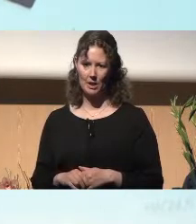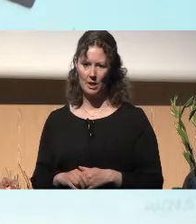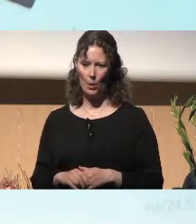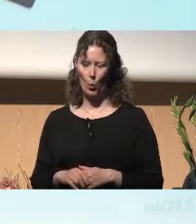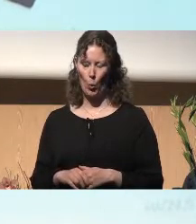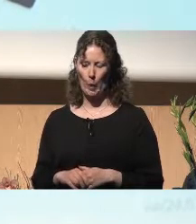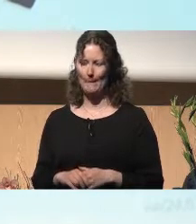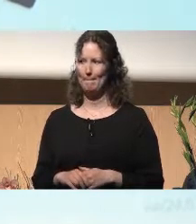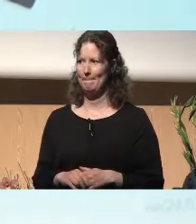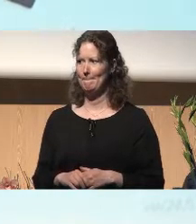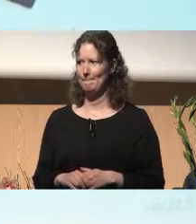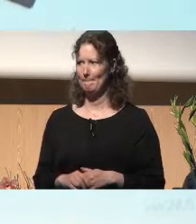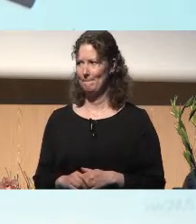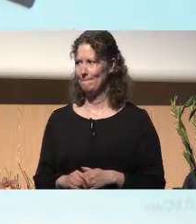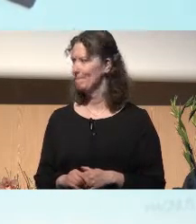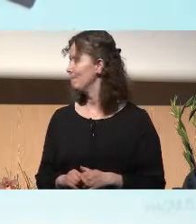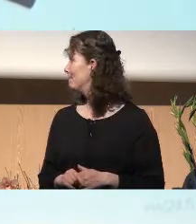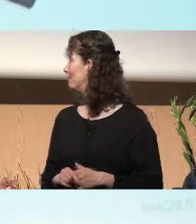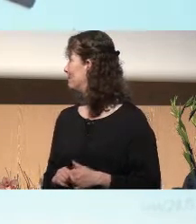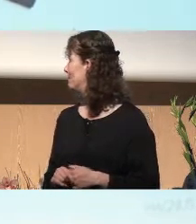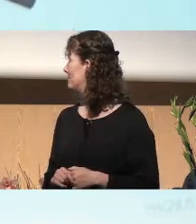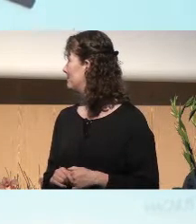Tack. Tack så mycket.